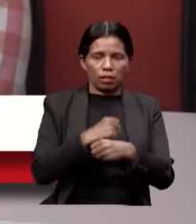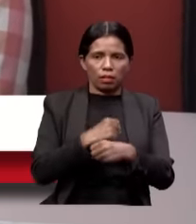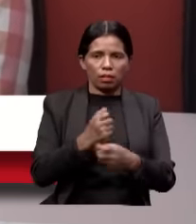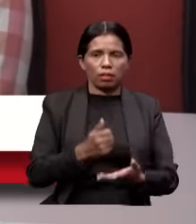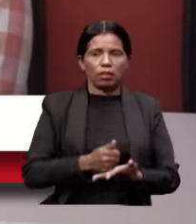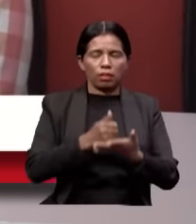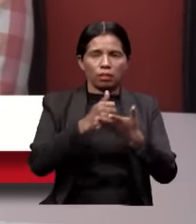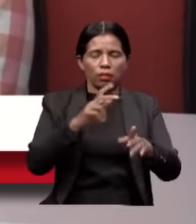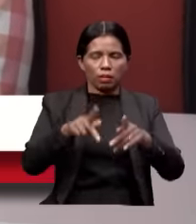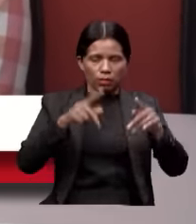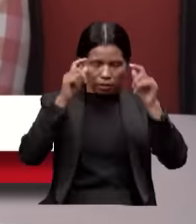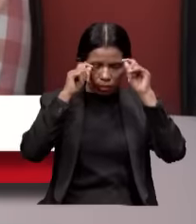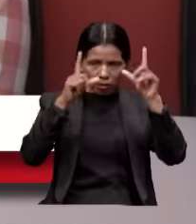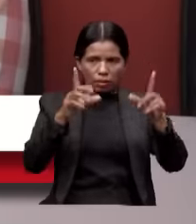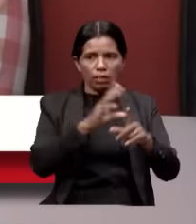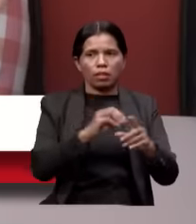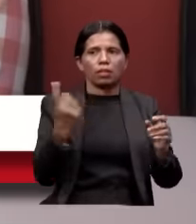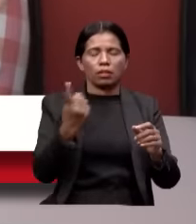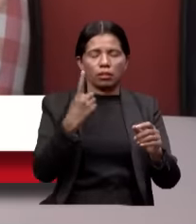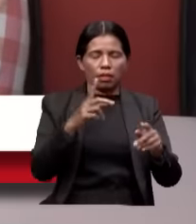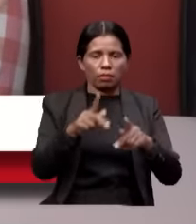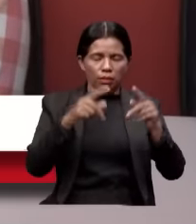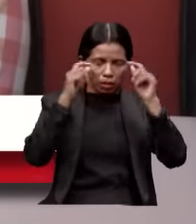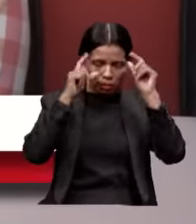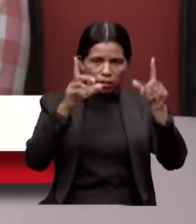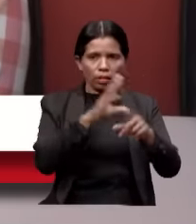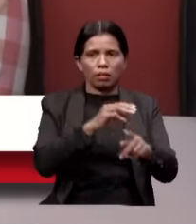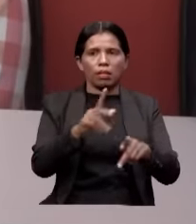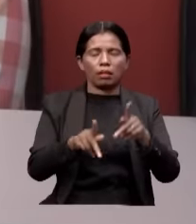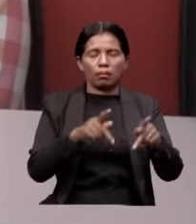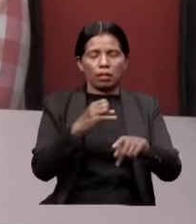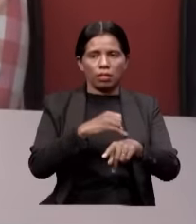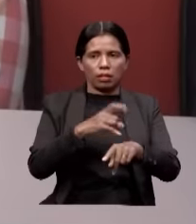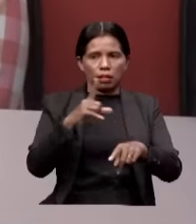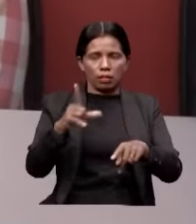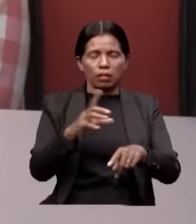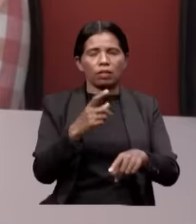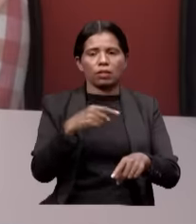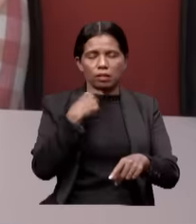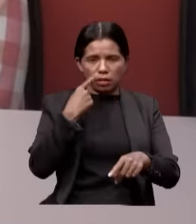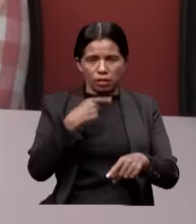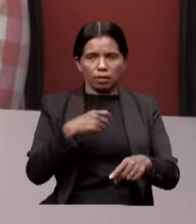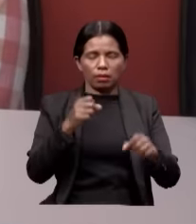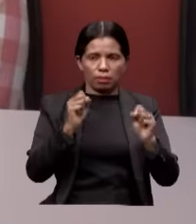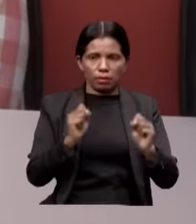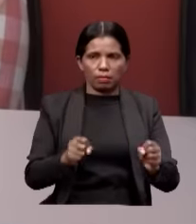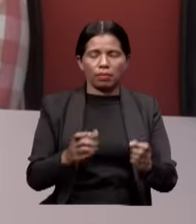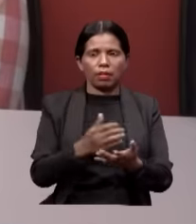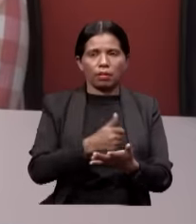orang Timor Leste, bukan orang Timor Leste aja, tapi orang internasional atau siapapun bisa